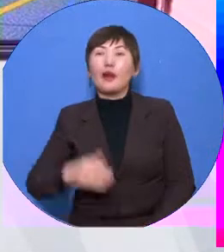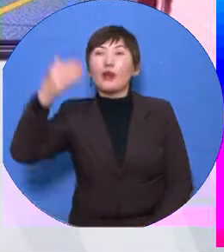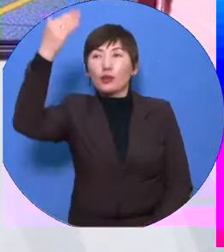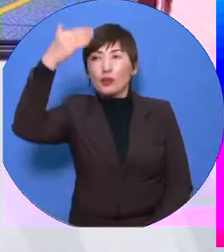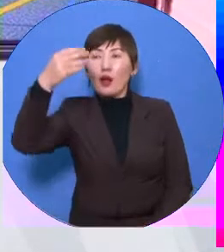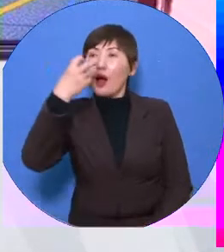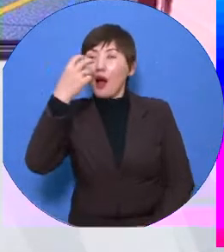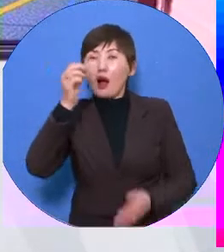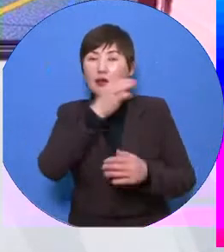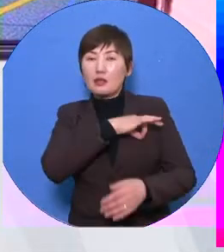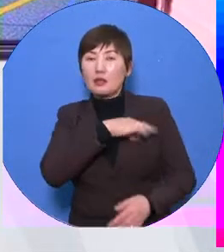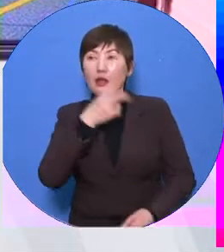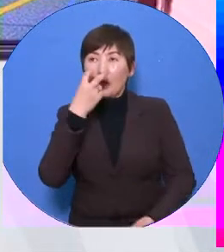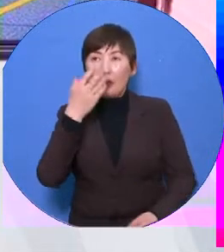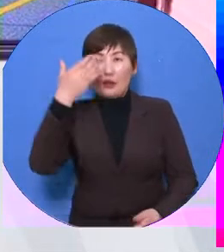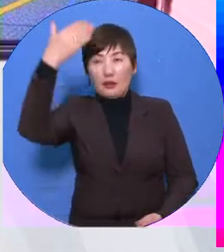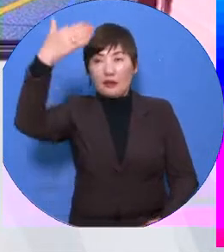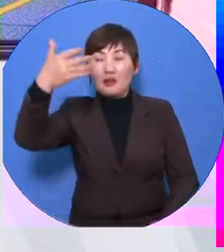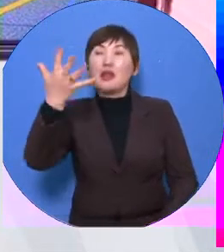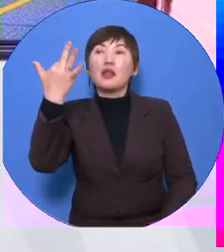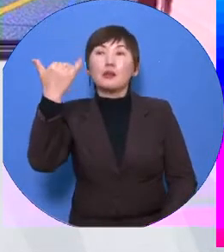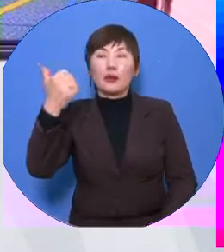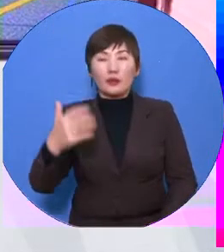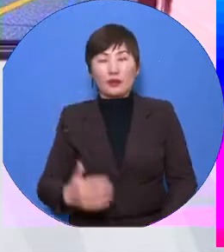хараарай. Машины дугаар хит байна вэ?